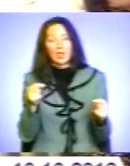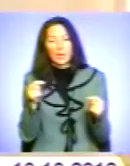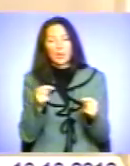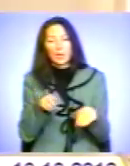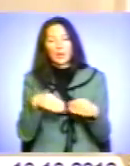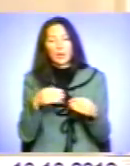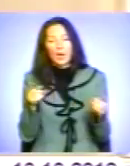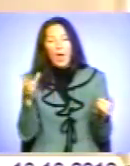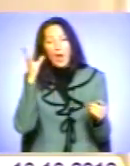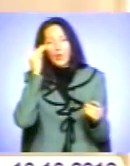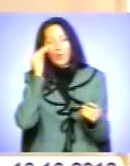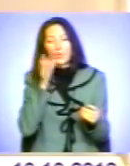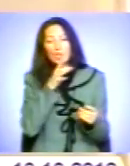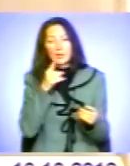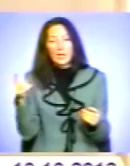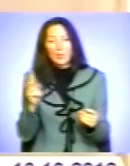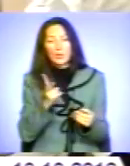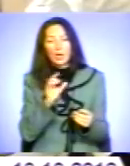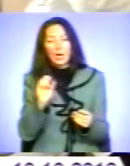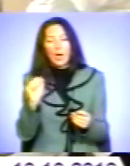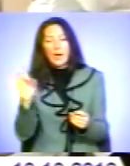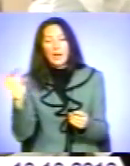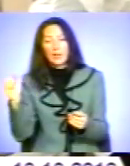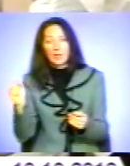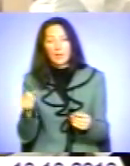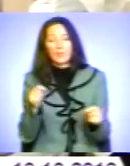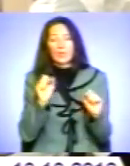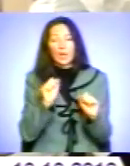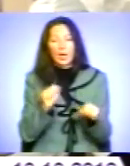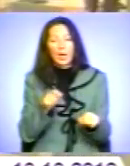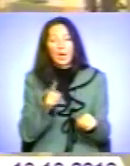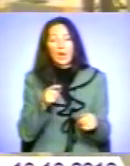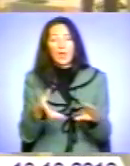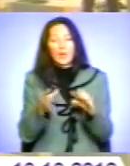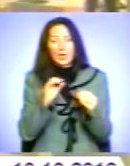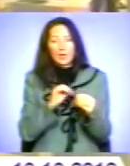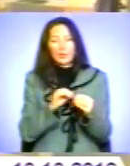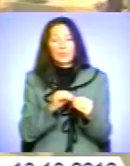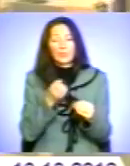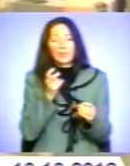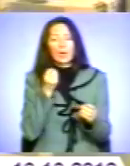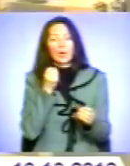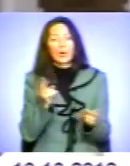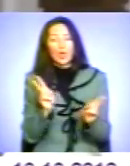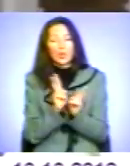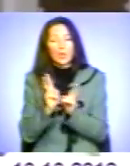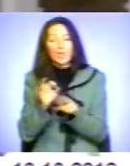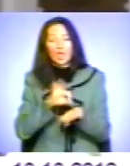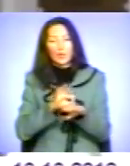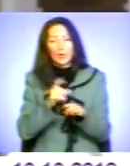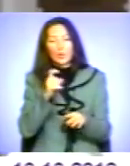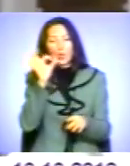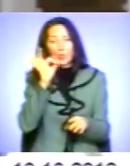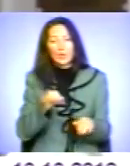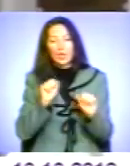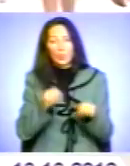кору є тотальною. Це означає, що вірогідність захворіти на кір в результаті контакту з хворими – 100%. Рідше хворіють діти до